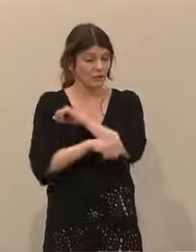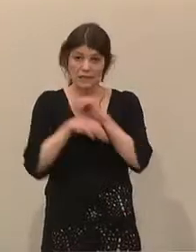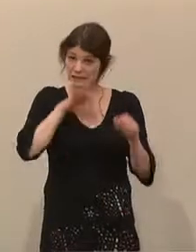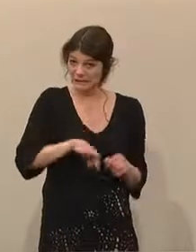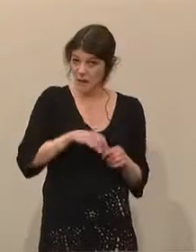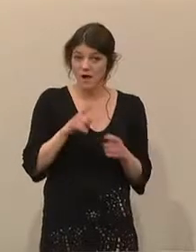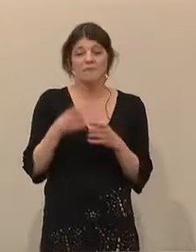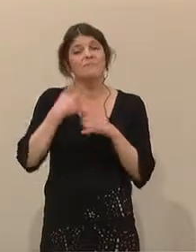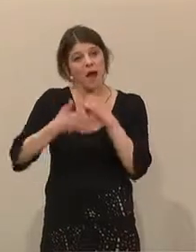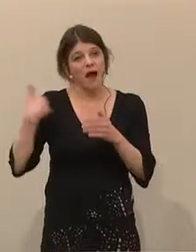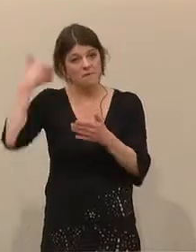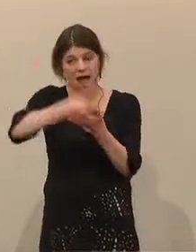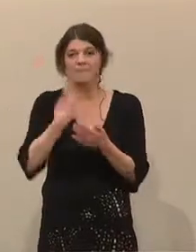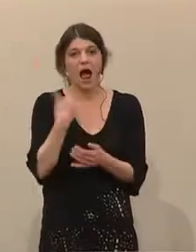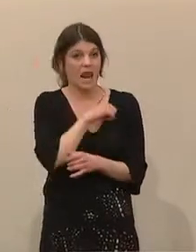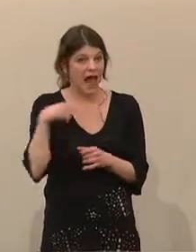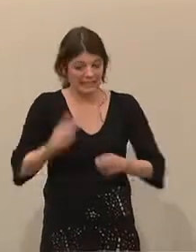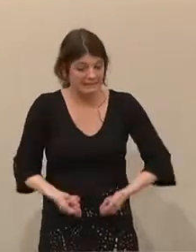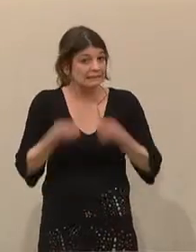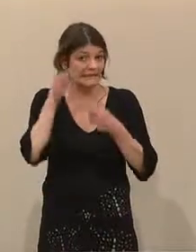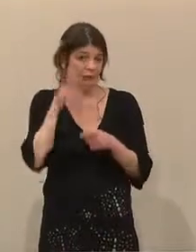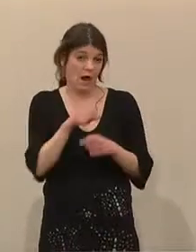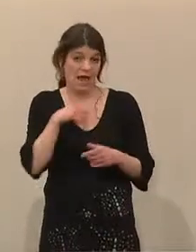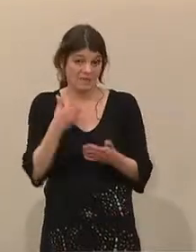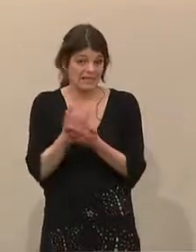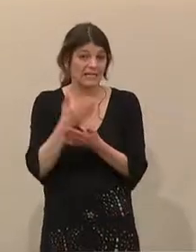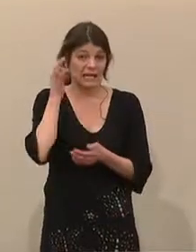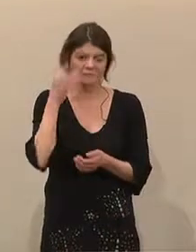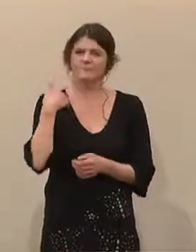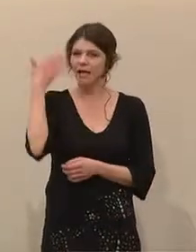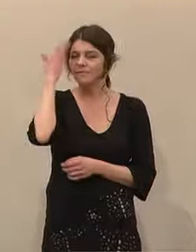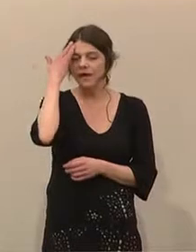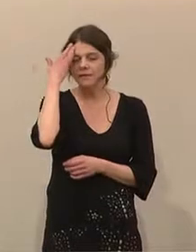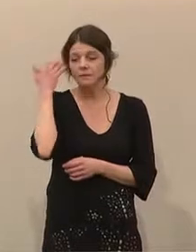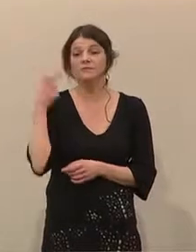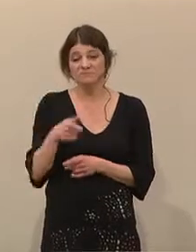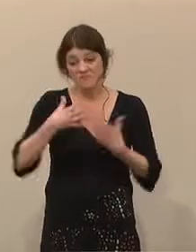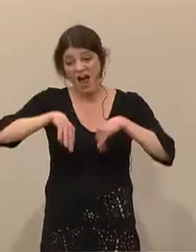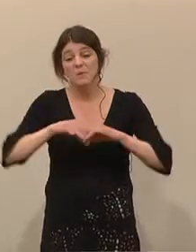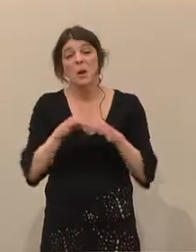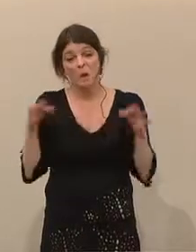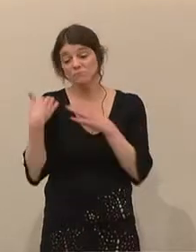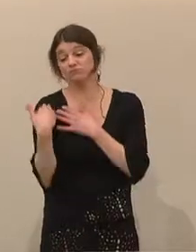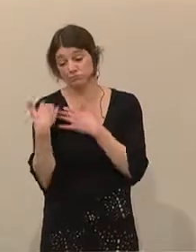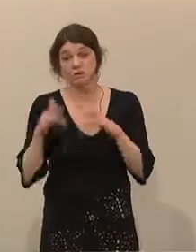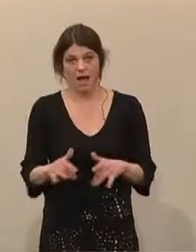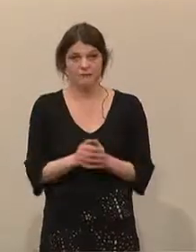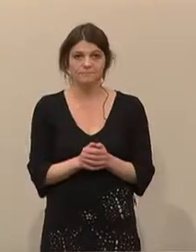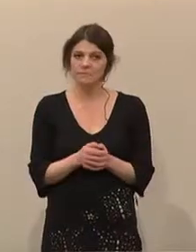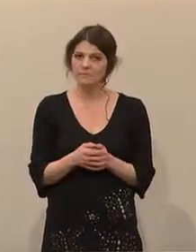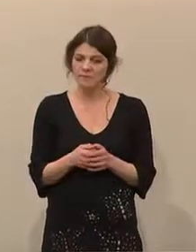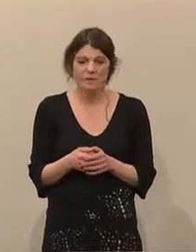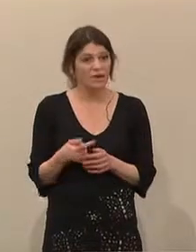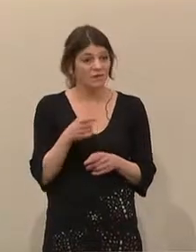als jahrelange Alleinverdienerin und Alleinerzieherin weiß ich um die Last, die auf den Familien liegt. Und ich finde, mit